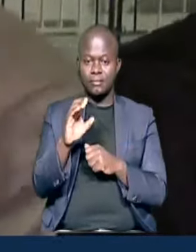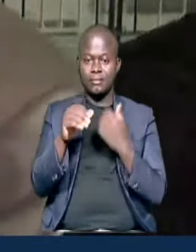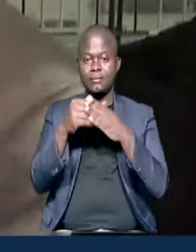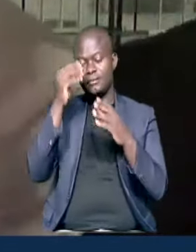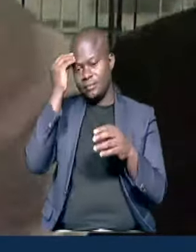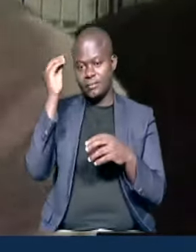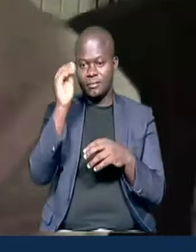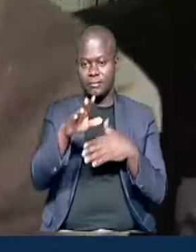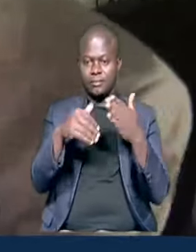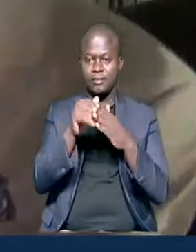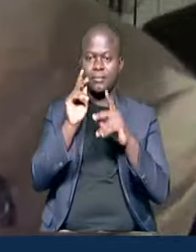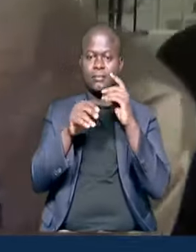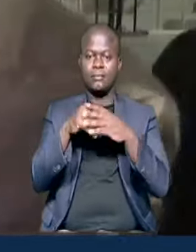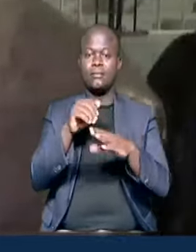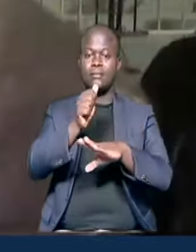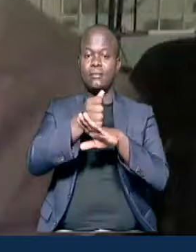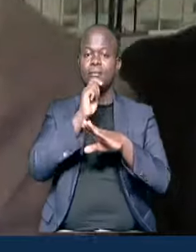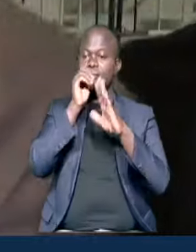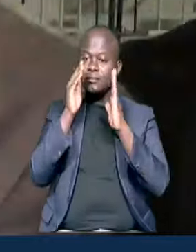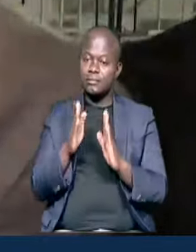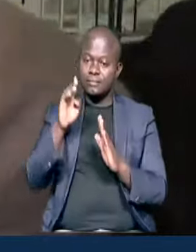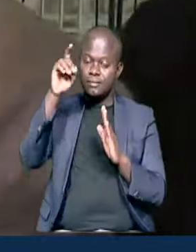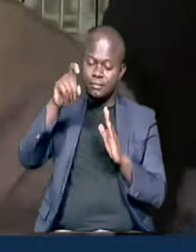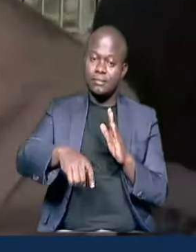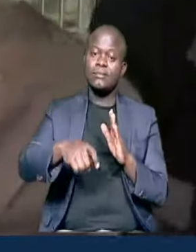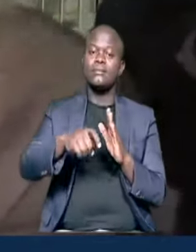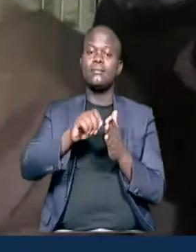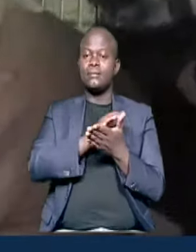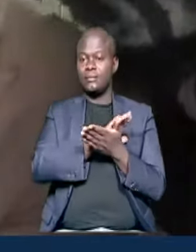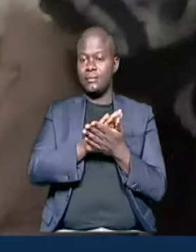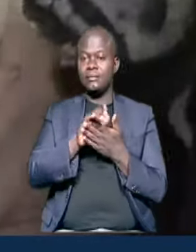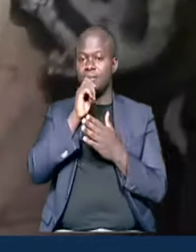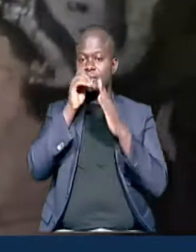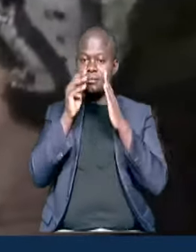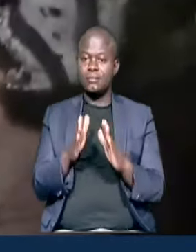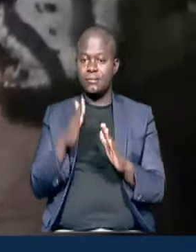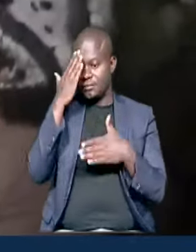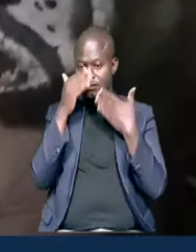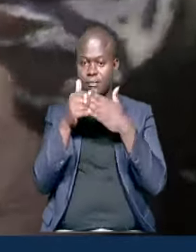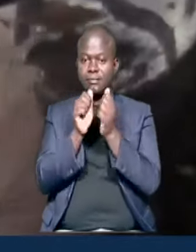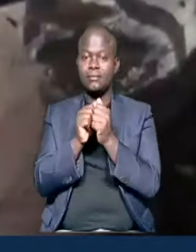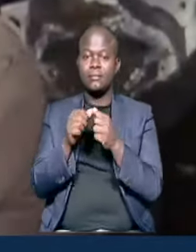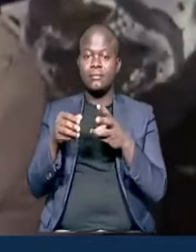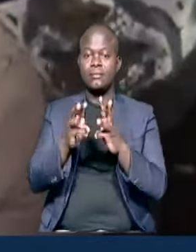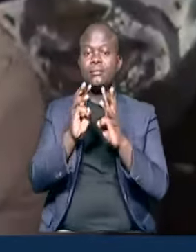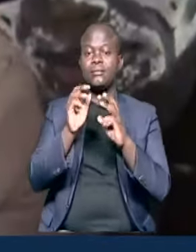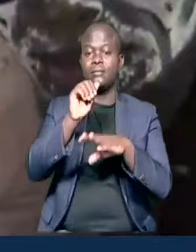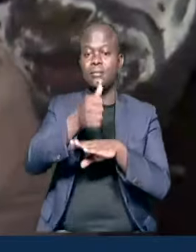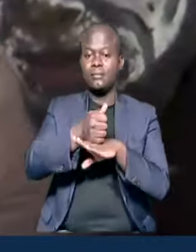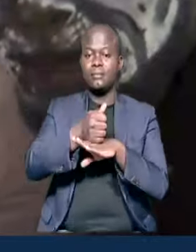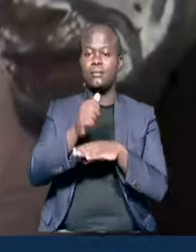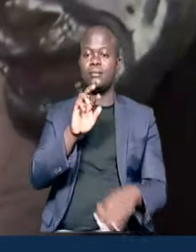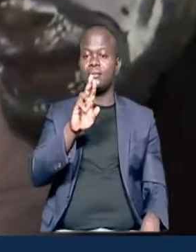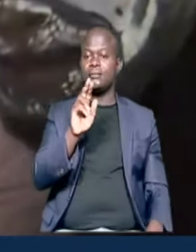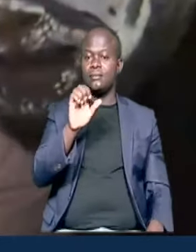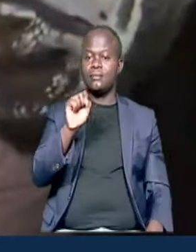ubutumwa nanga abantu bakora tezinyasi yo bajye bababarira n'abasifuzi kuko nta kuntu washyira rurisa ku mwanya